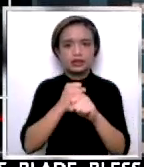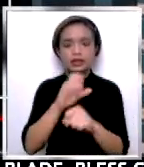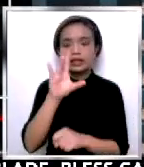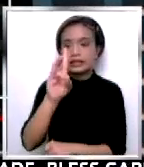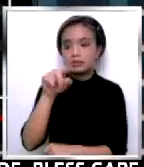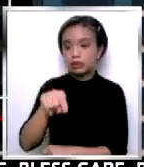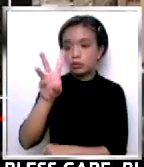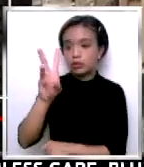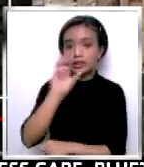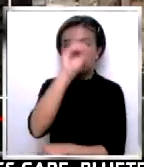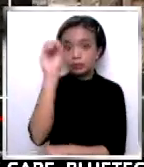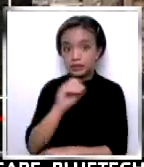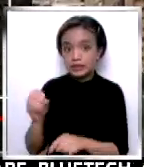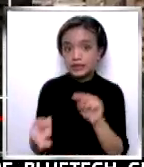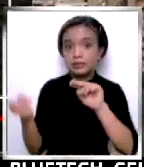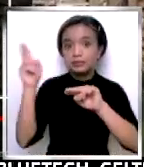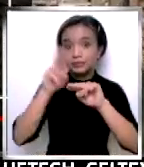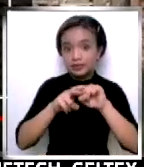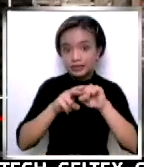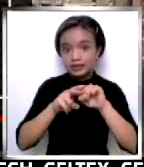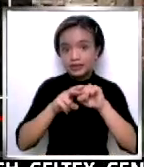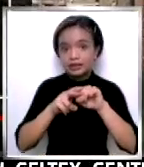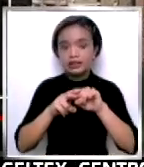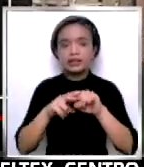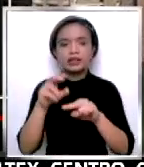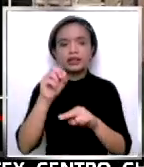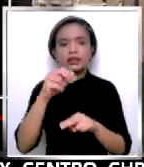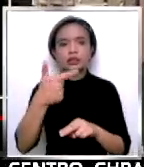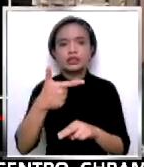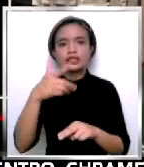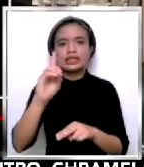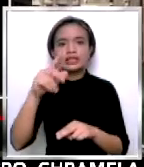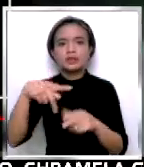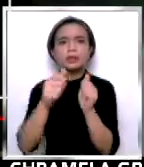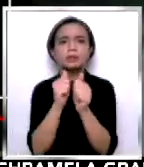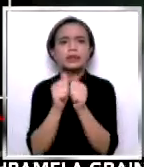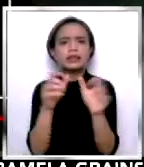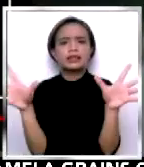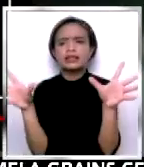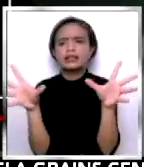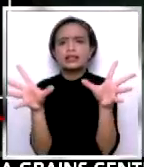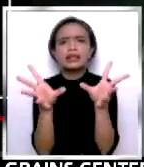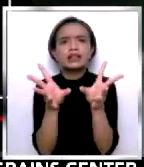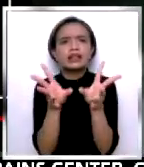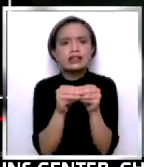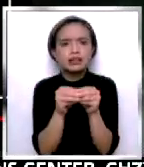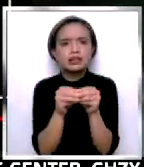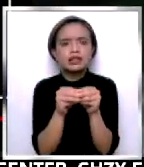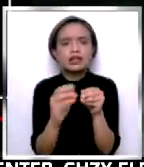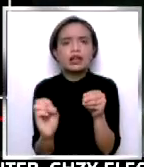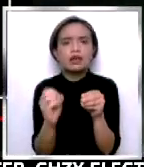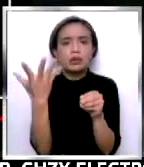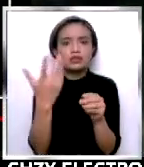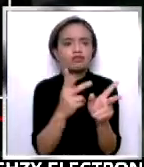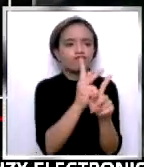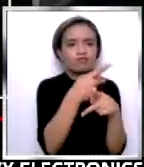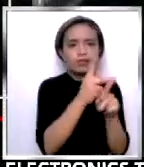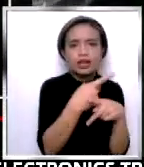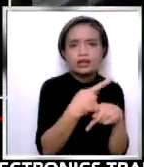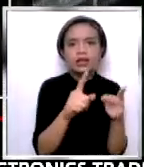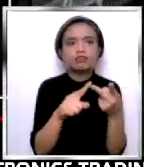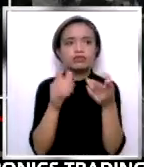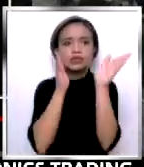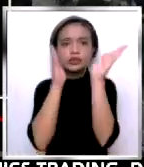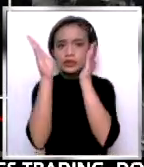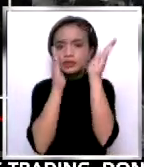itinaas ng ating gross domestic product o GDP o yung pinagsama-samang halaga ng kita ng mga produkto at serbisyo sa